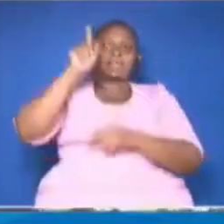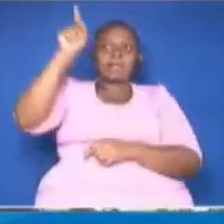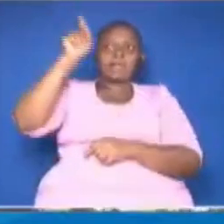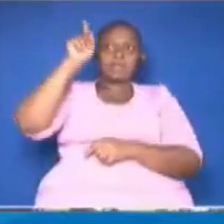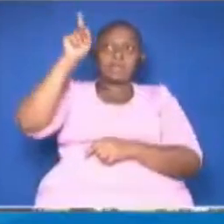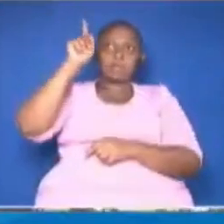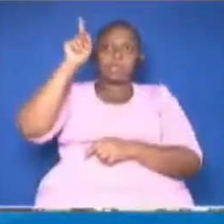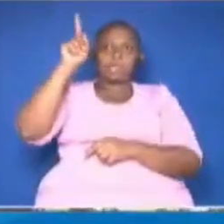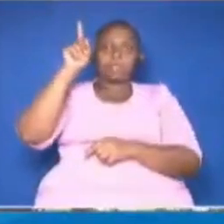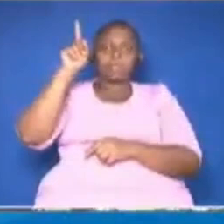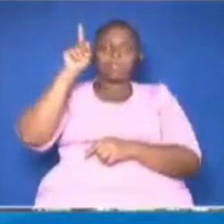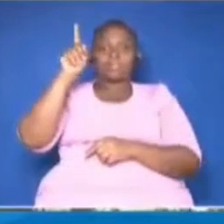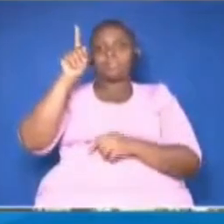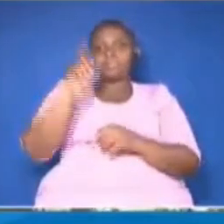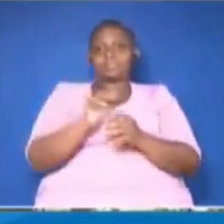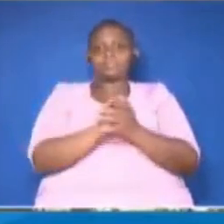na wewe